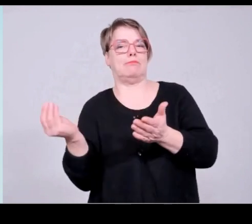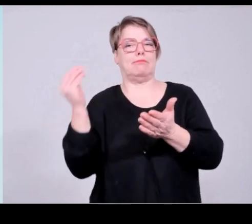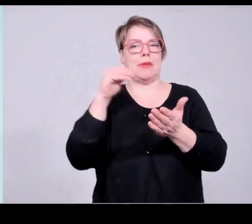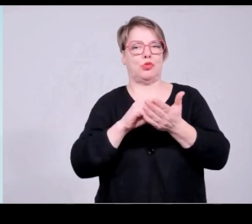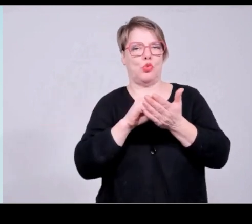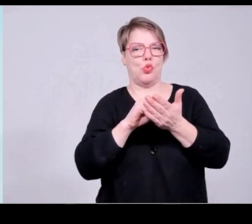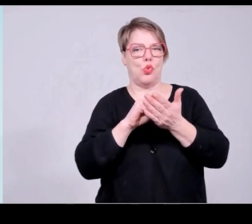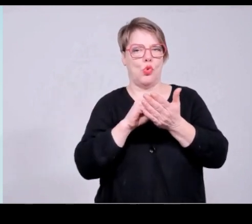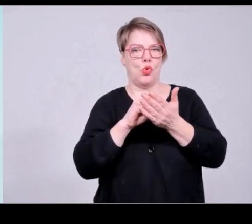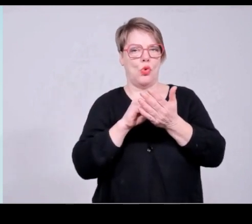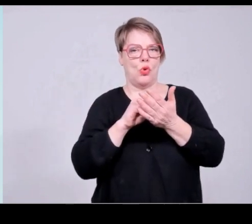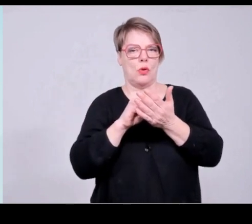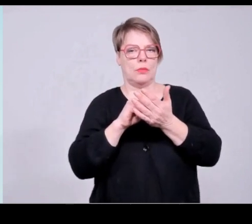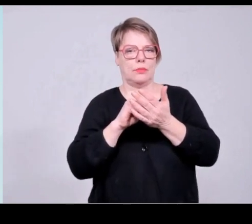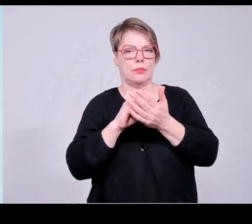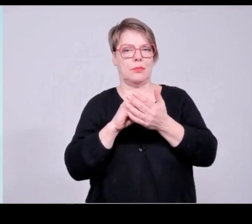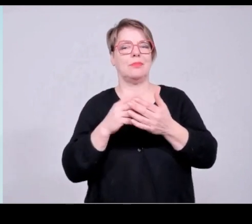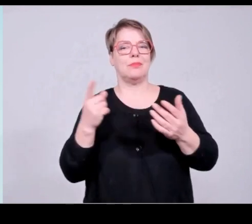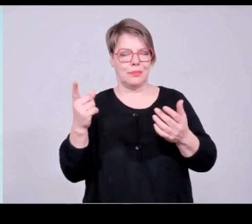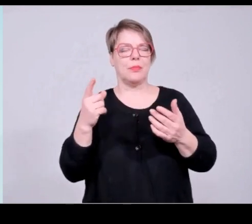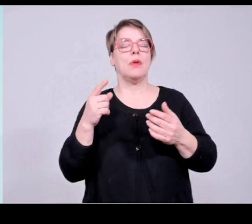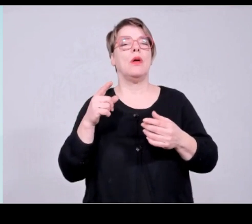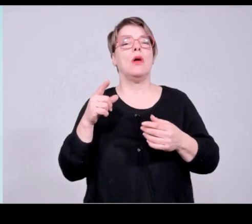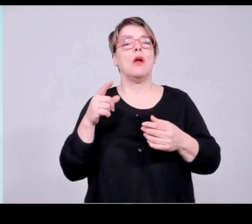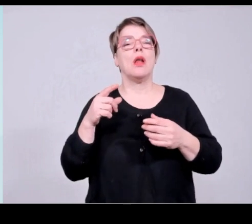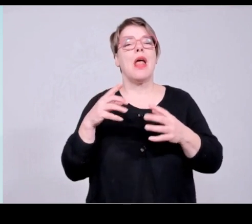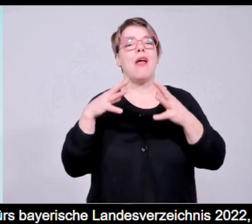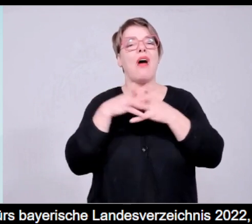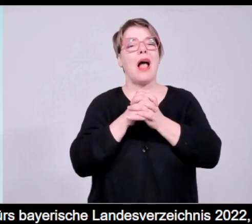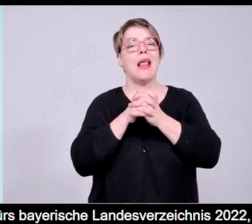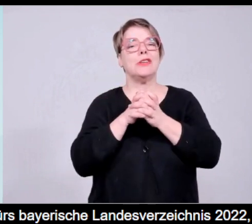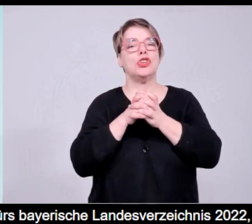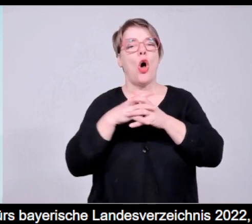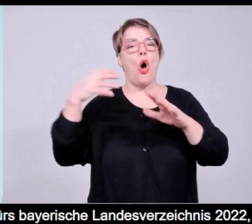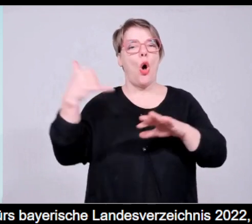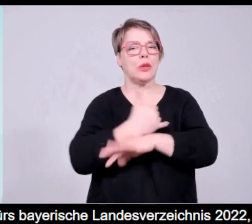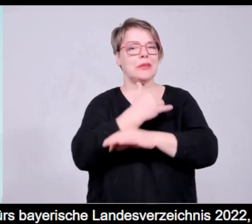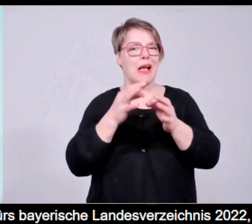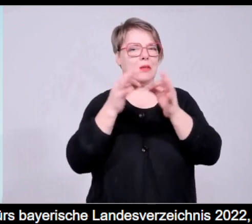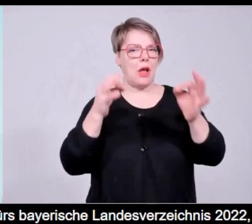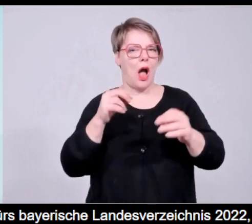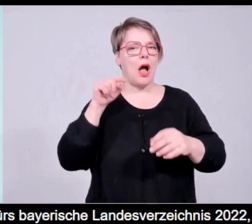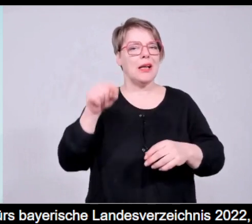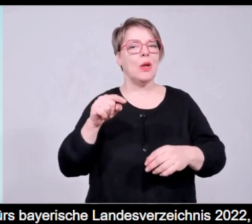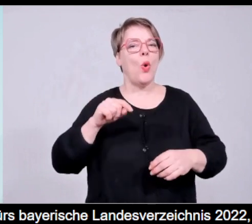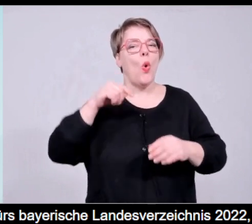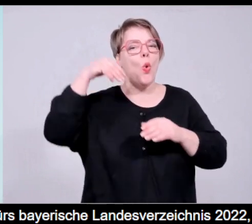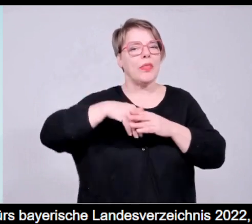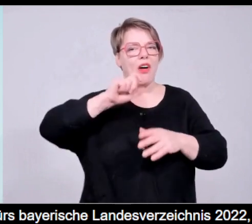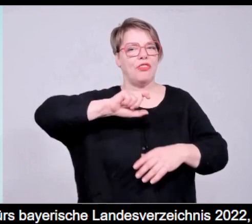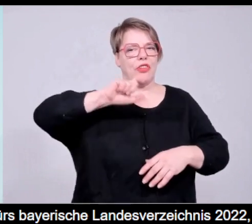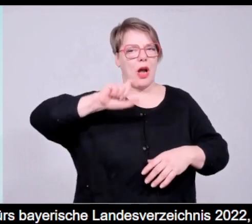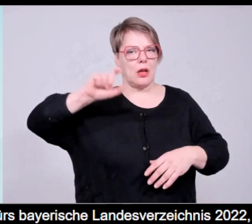dem Rückstellungsverfahren der fünften Bewerbungsrunde 2021-2022. Und mit diesen